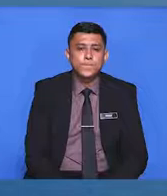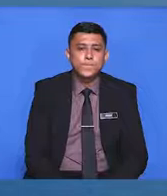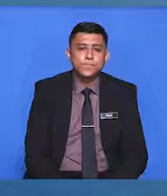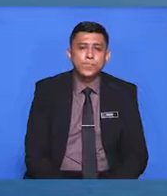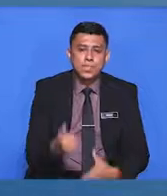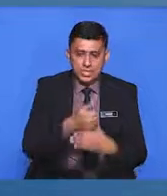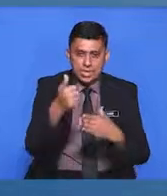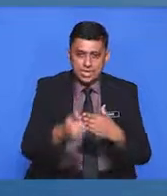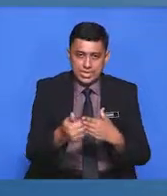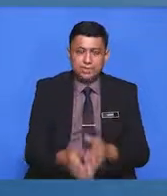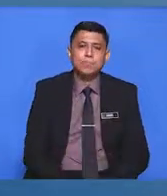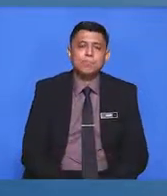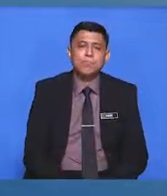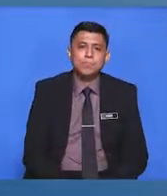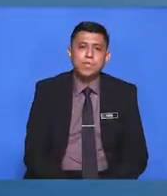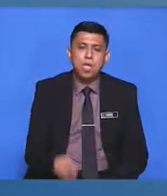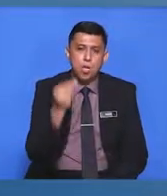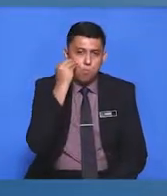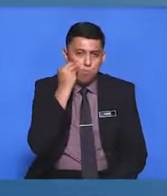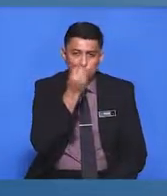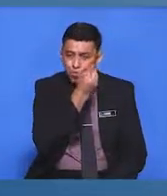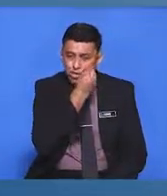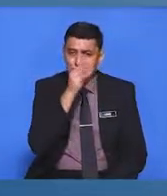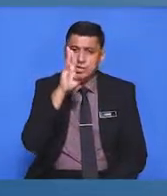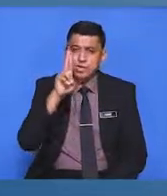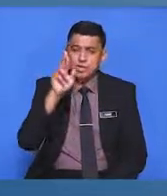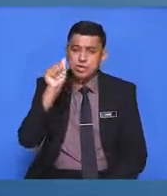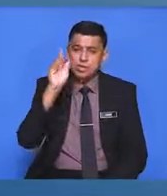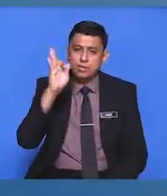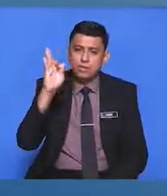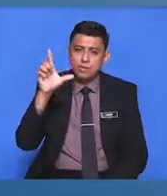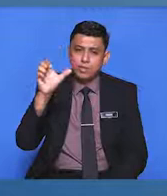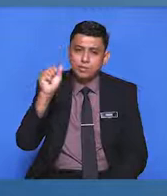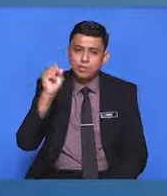Yang terakhir, bunga refleksia terdapat pada wang kertas